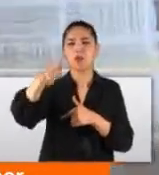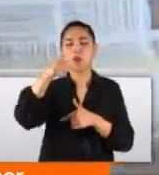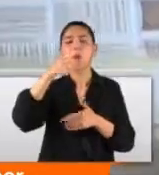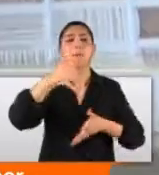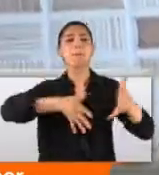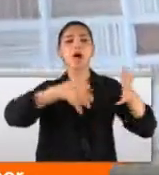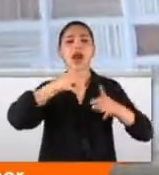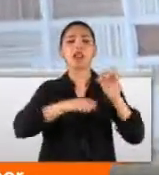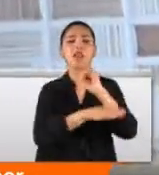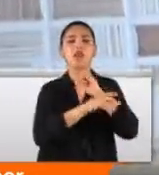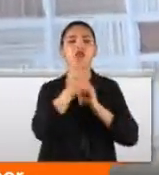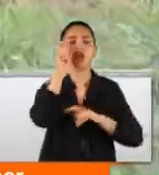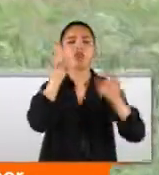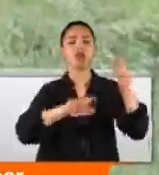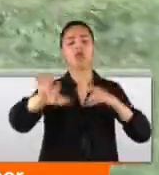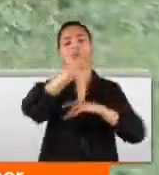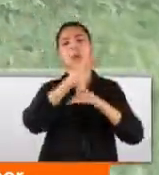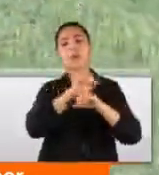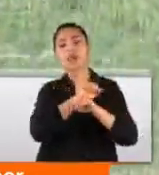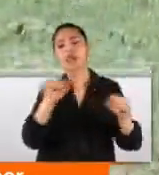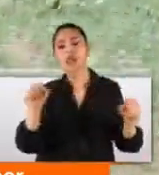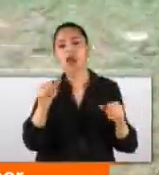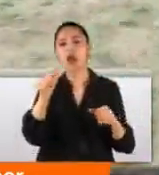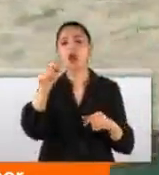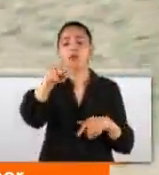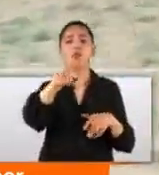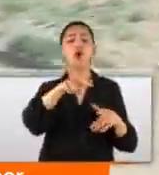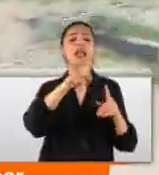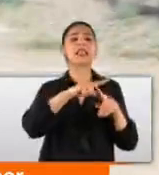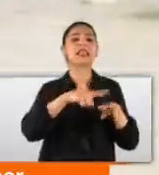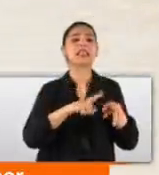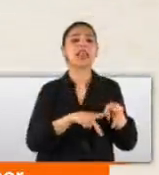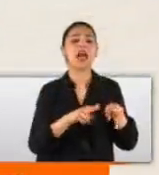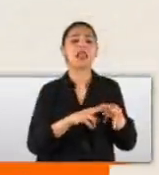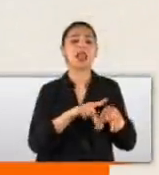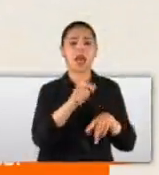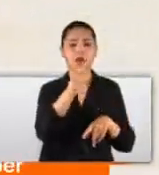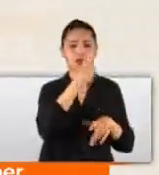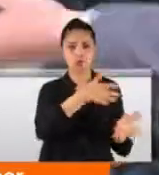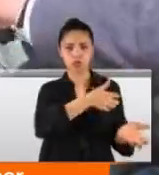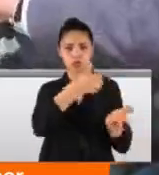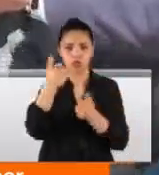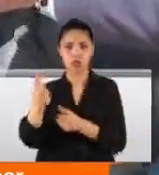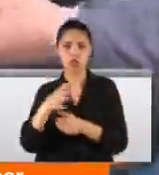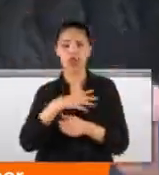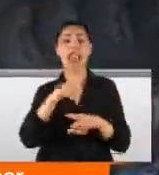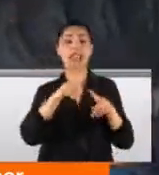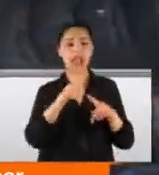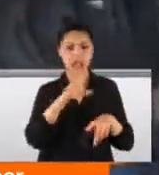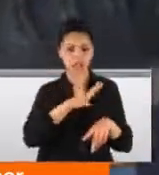Mahallesi mahalle sakinleri günlerdir perişan Çünkü suyu tankerden alıyorlar tankeri olanlar şanslı